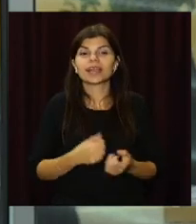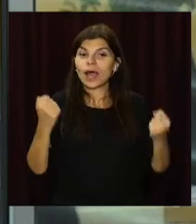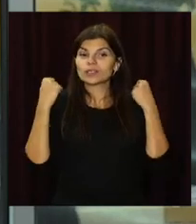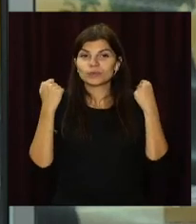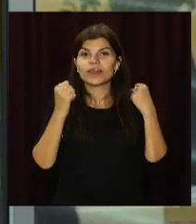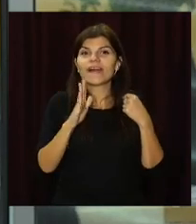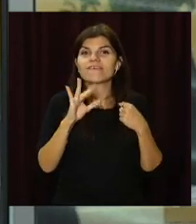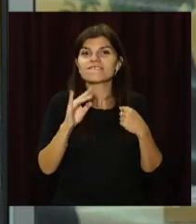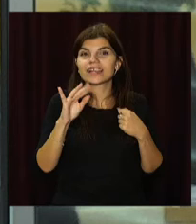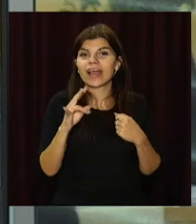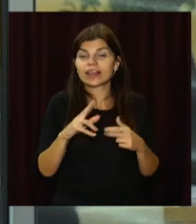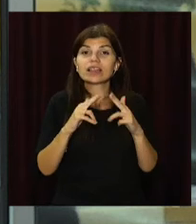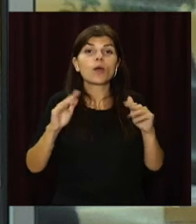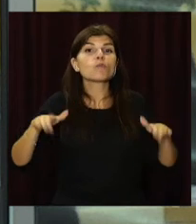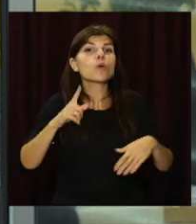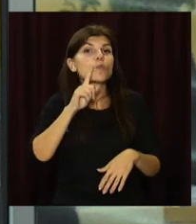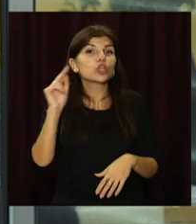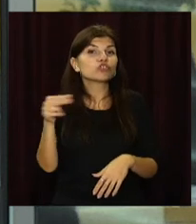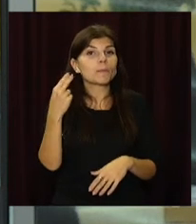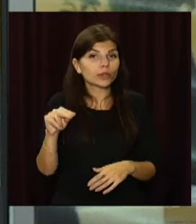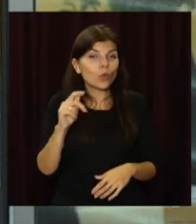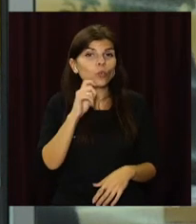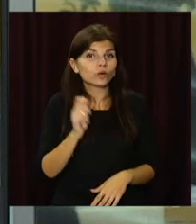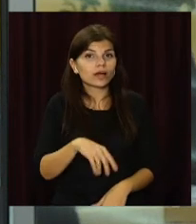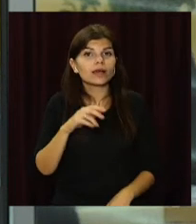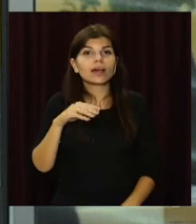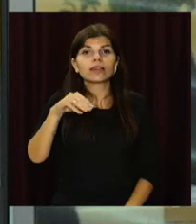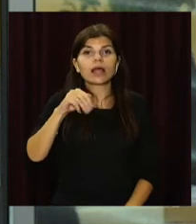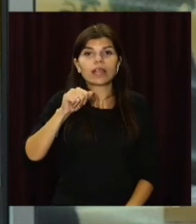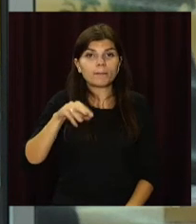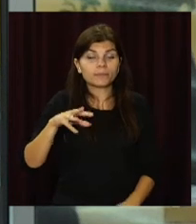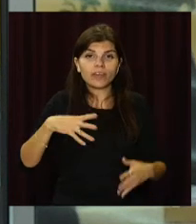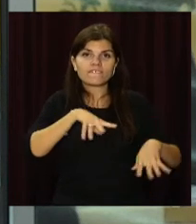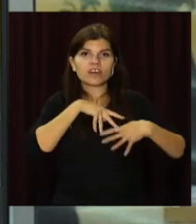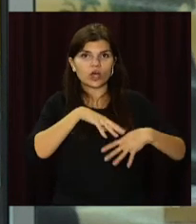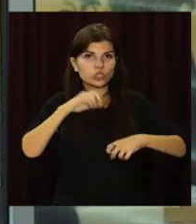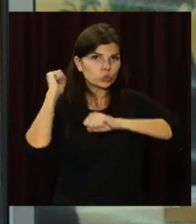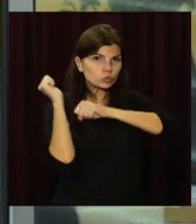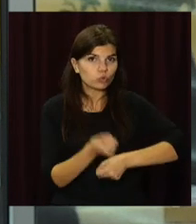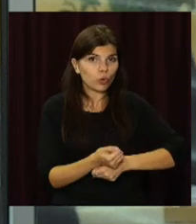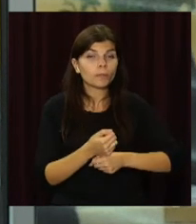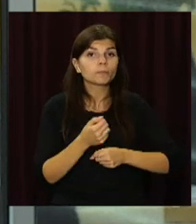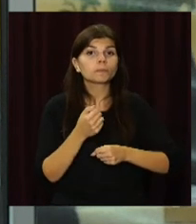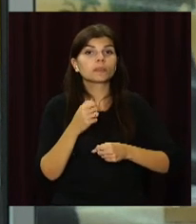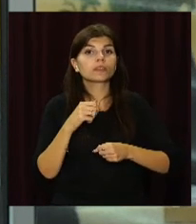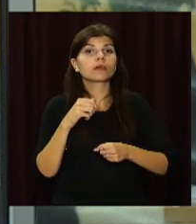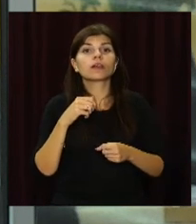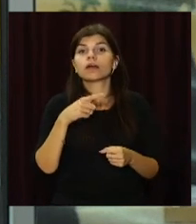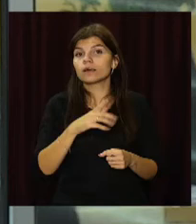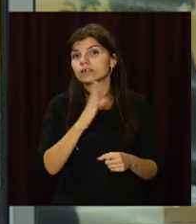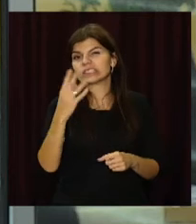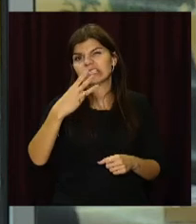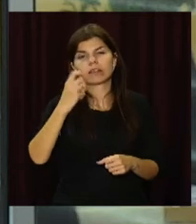Спортивний вікенд. У Дніпрі після молодіжного чемпіонату України на татамі вийшли ветерани дзюдо. Турнір для спортсменів, яким за